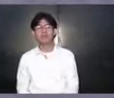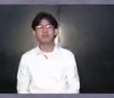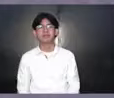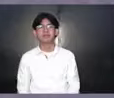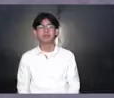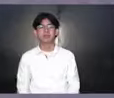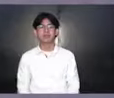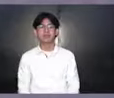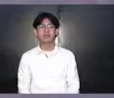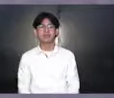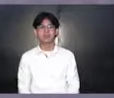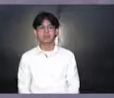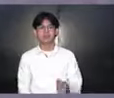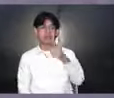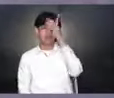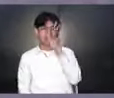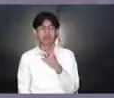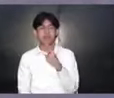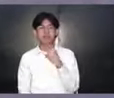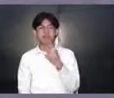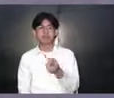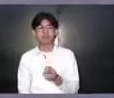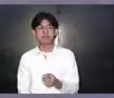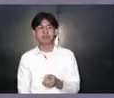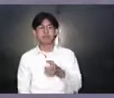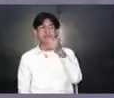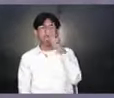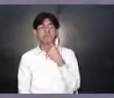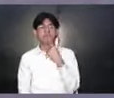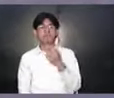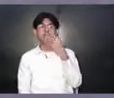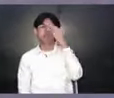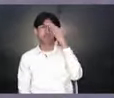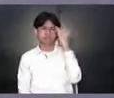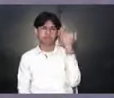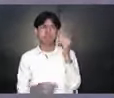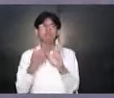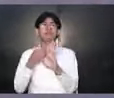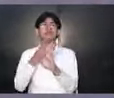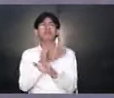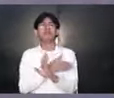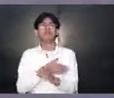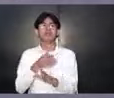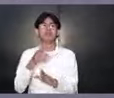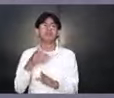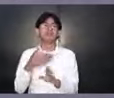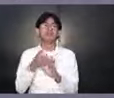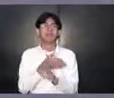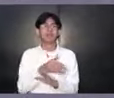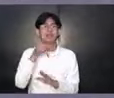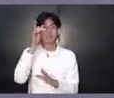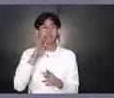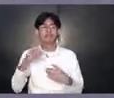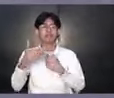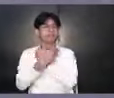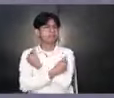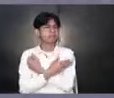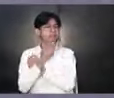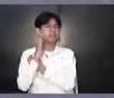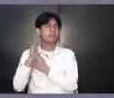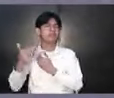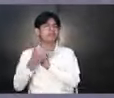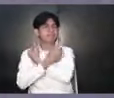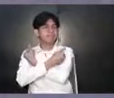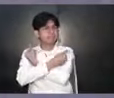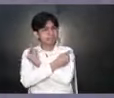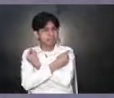God misses you. So go home to Him. Go home to His embrace. Magpayakap ka muli.